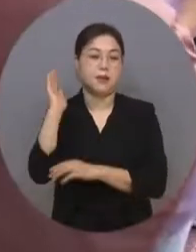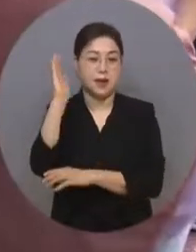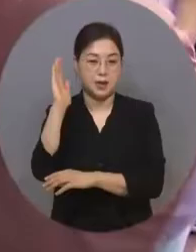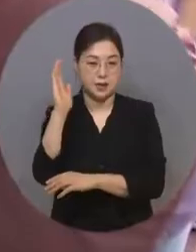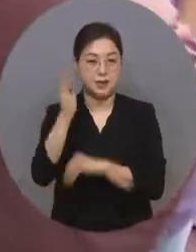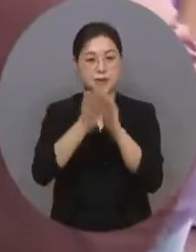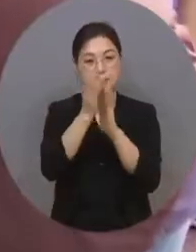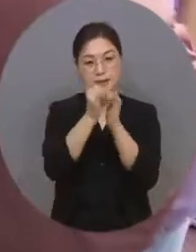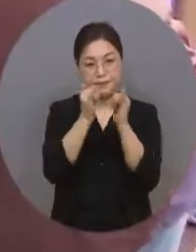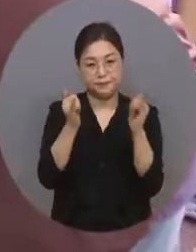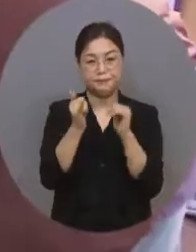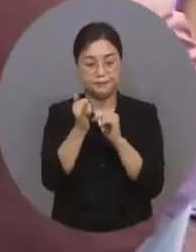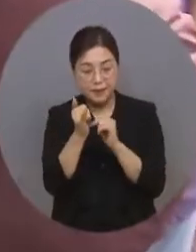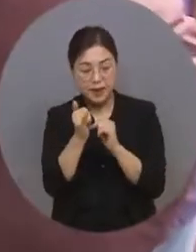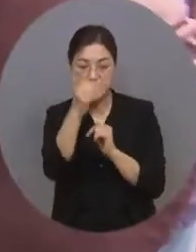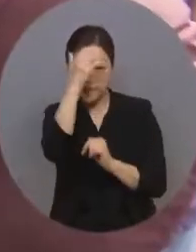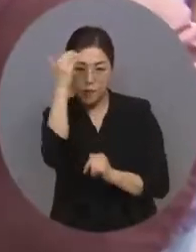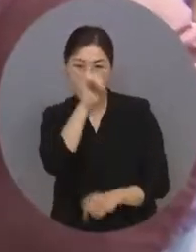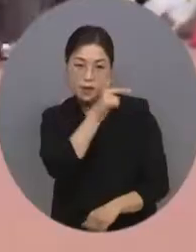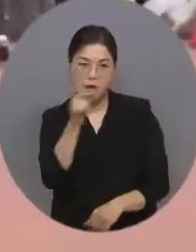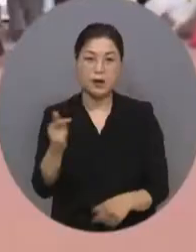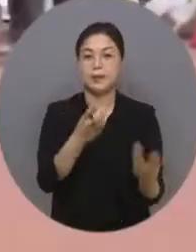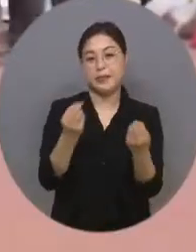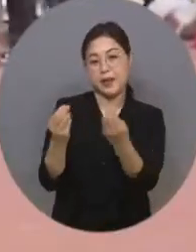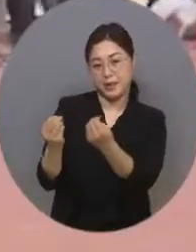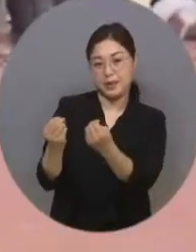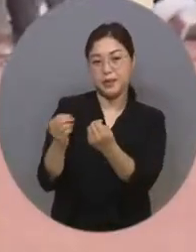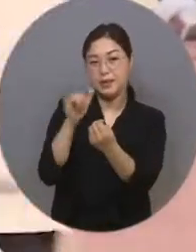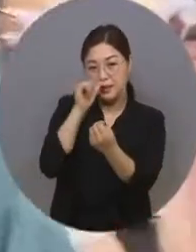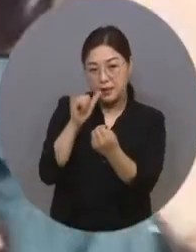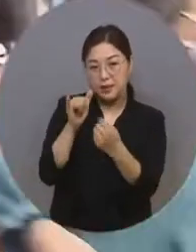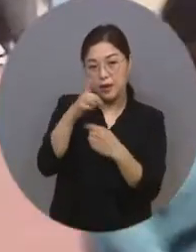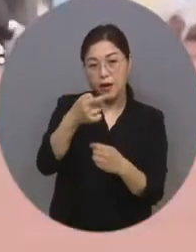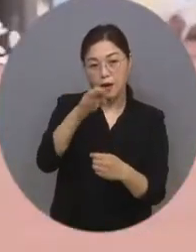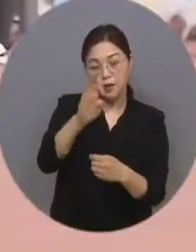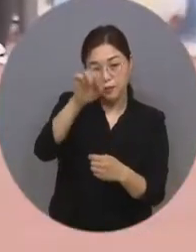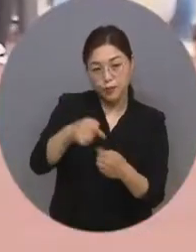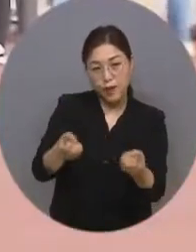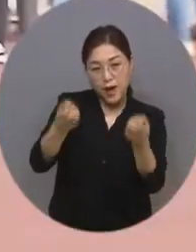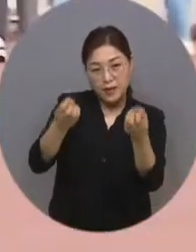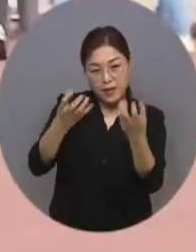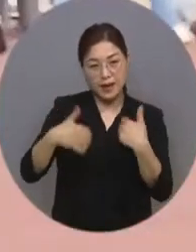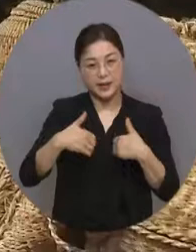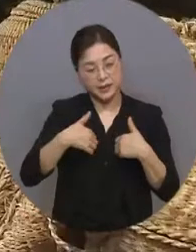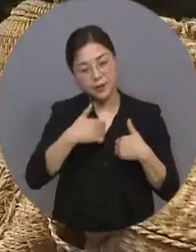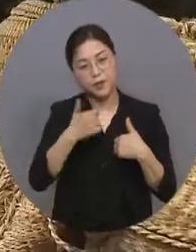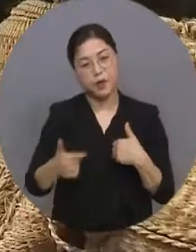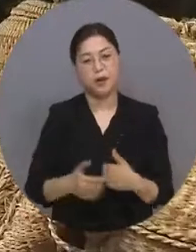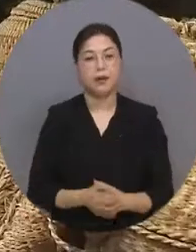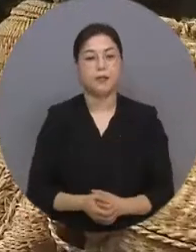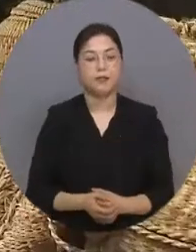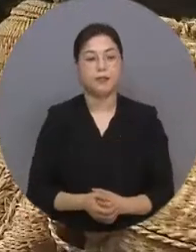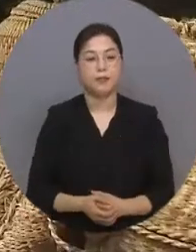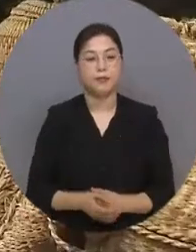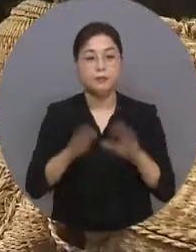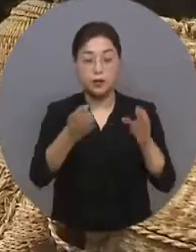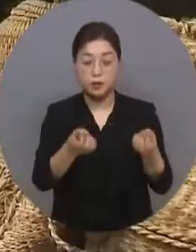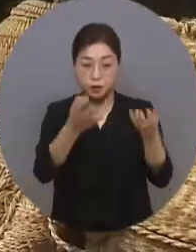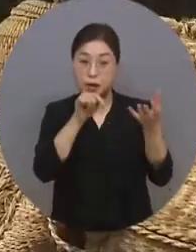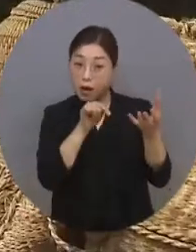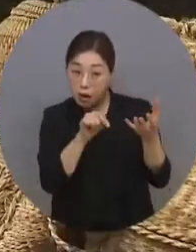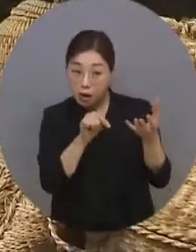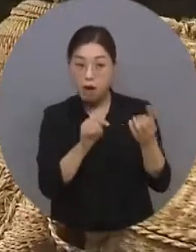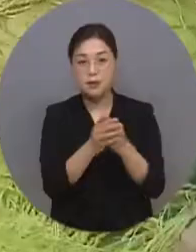새로운 즐거움과 수준 높은 볼거리를 제공해 흥부제의 대미를 장식했습니다 이번 흥부재축제를